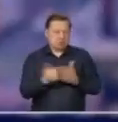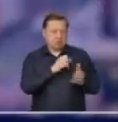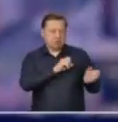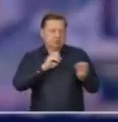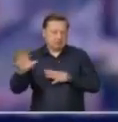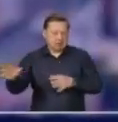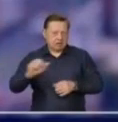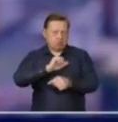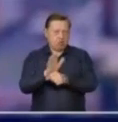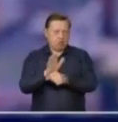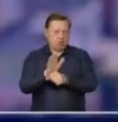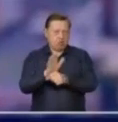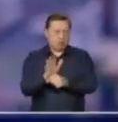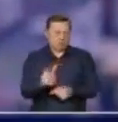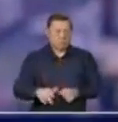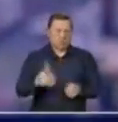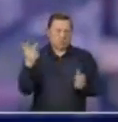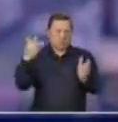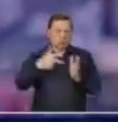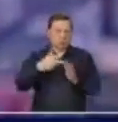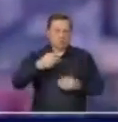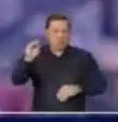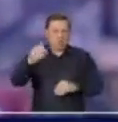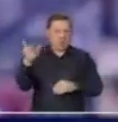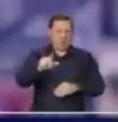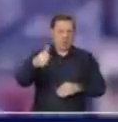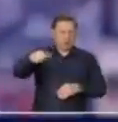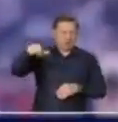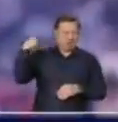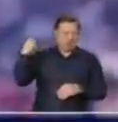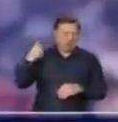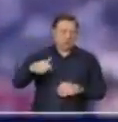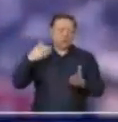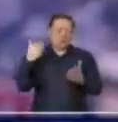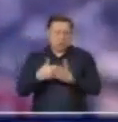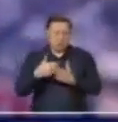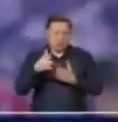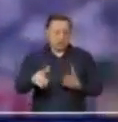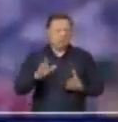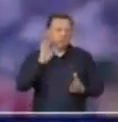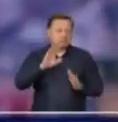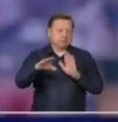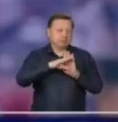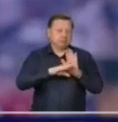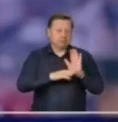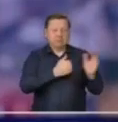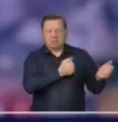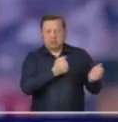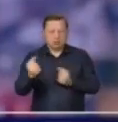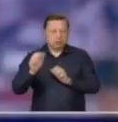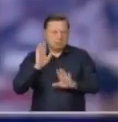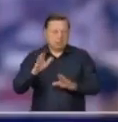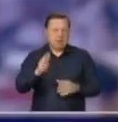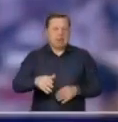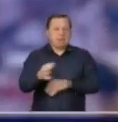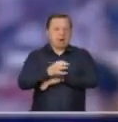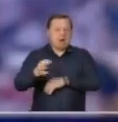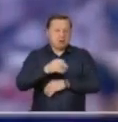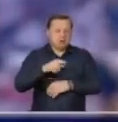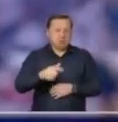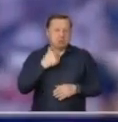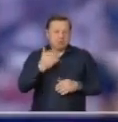zakażenia koronawirusem. To 3 tysiące więcej niż tydzień temu. Z tego powodu utrzymane zostają obostrzenia sanitarne. Na Warmii i Mazurach niektóre